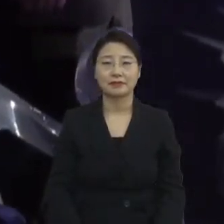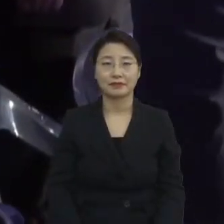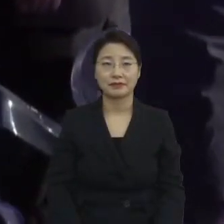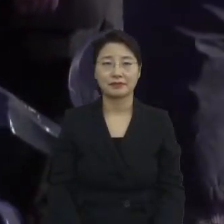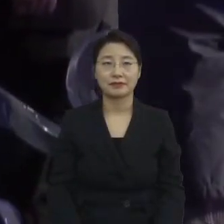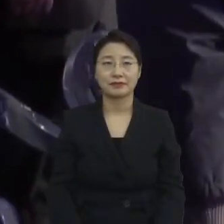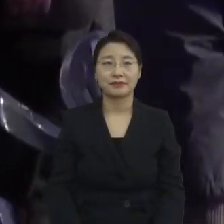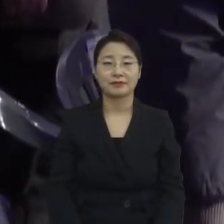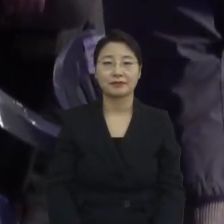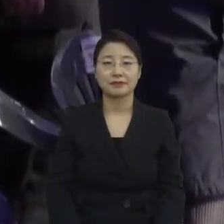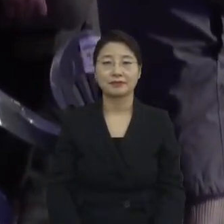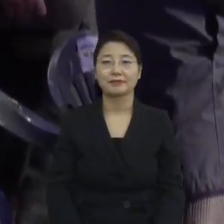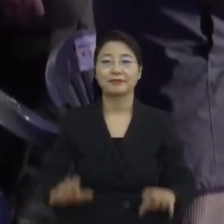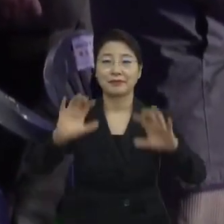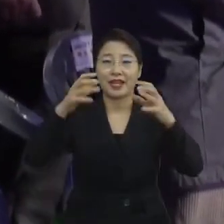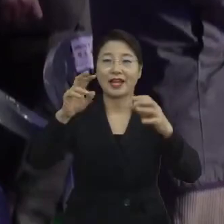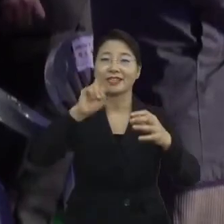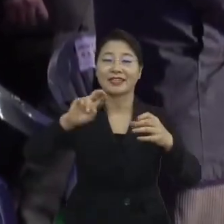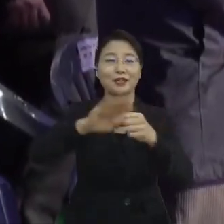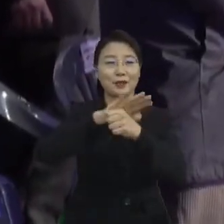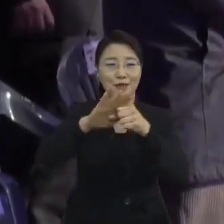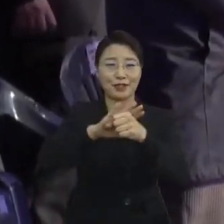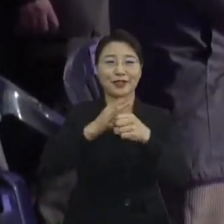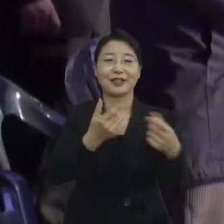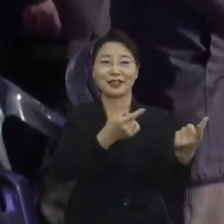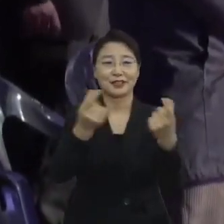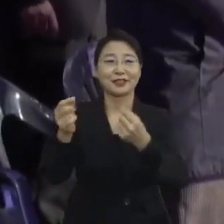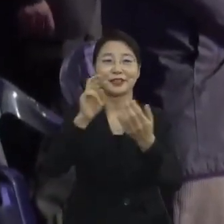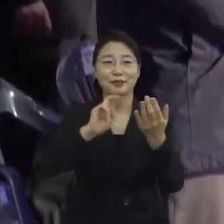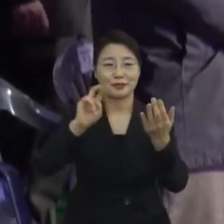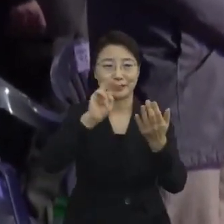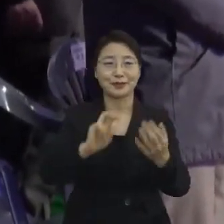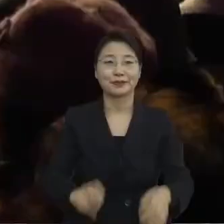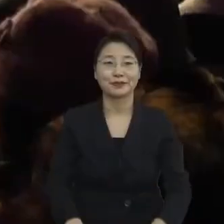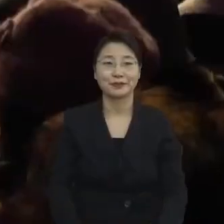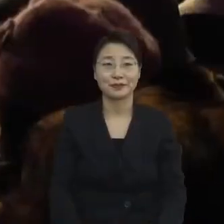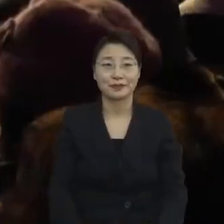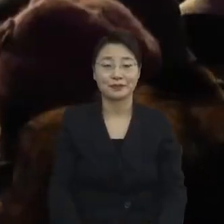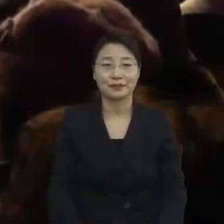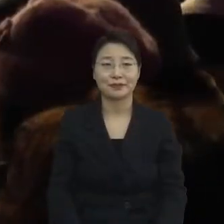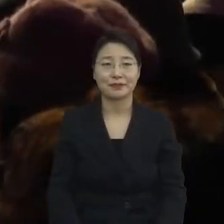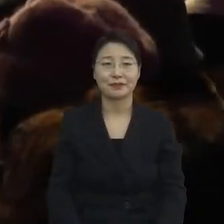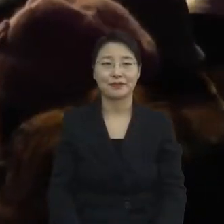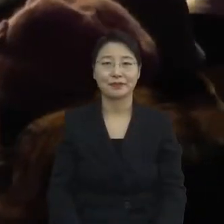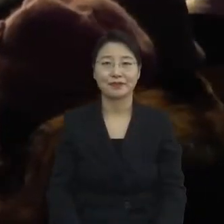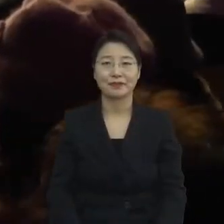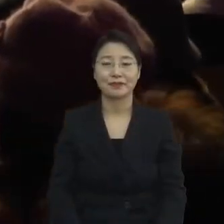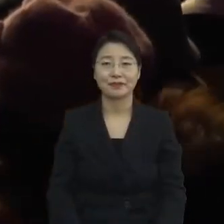이어서 애국가 제창이 있겠습니다. 애국가는 4절까지 모두 함께 부르겠습니다.